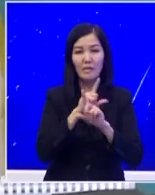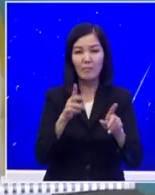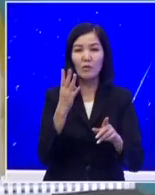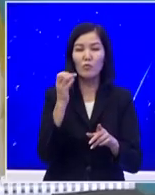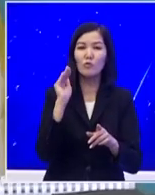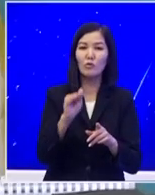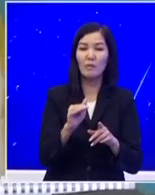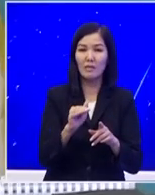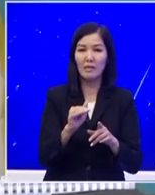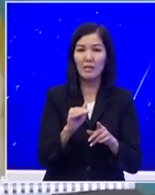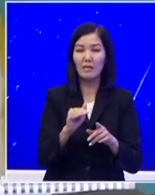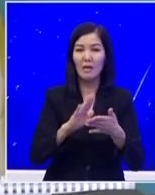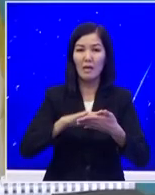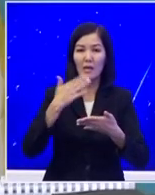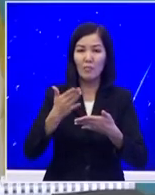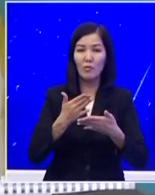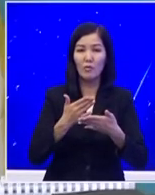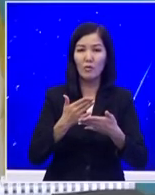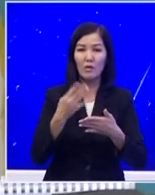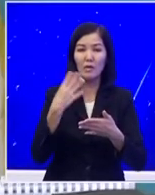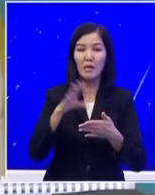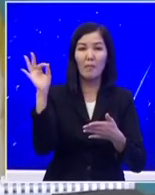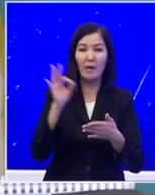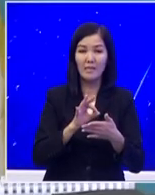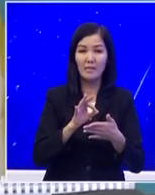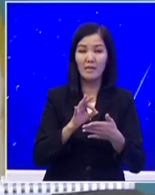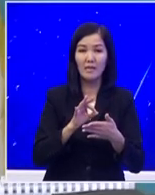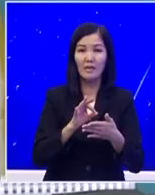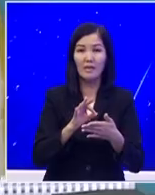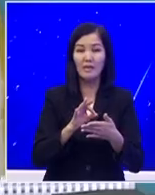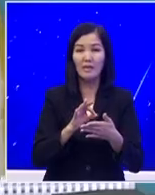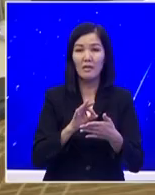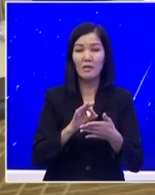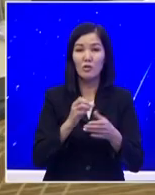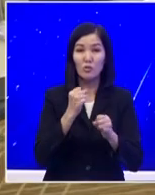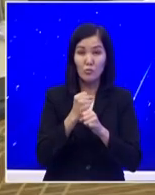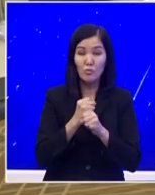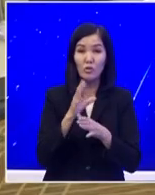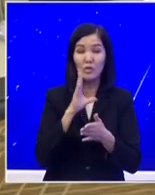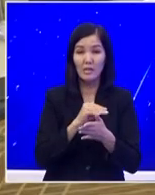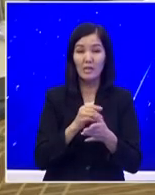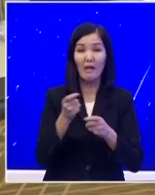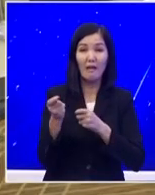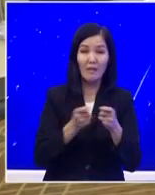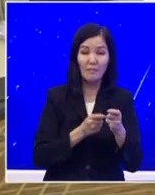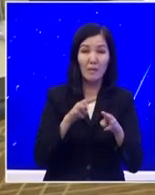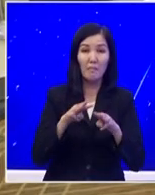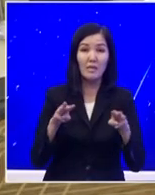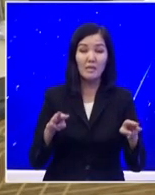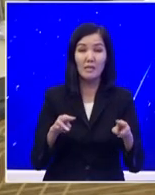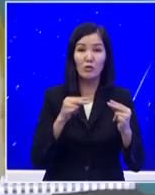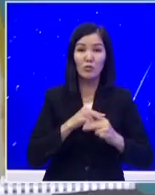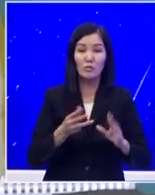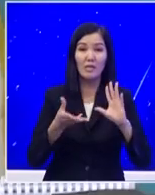мыңнан астам компьютердің тек 40% ғана іске жарады. Бұл әкімдіктер мен министрліктің